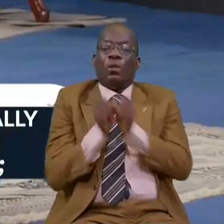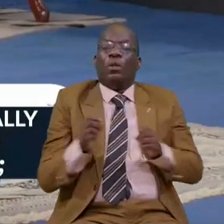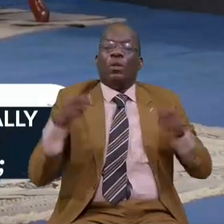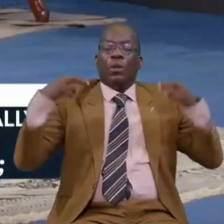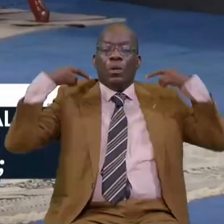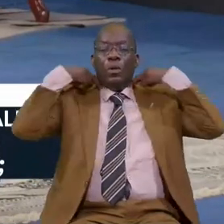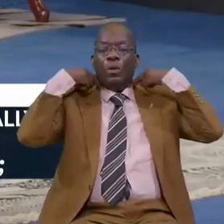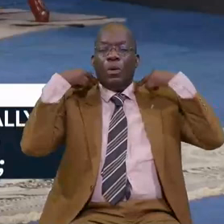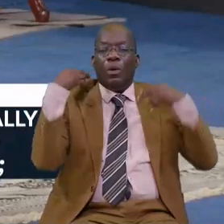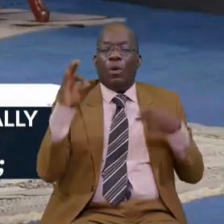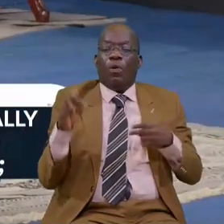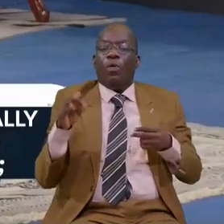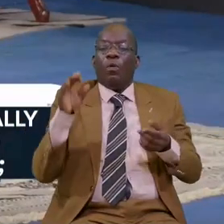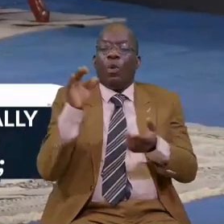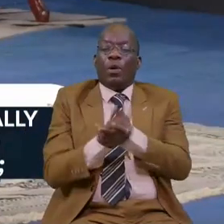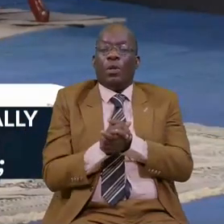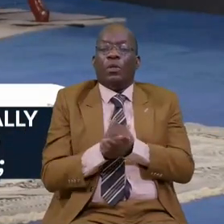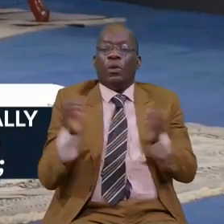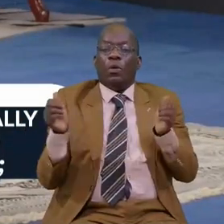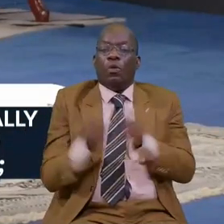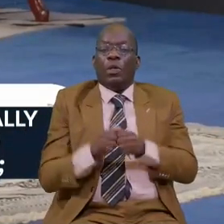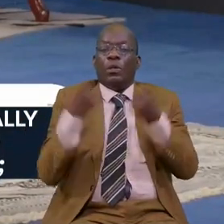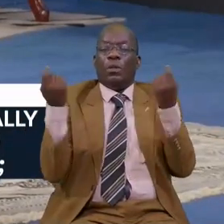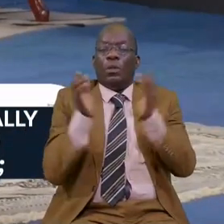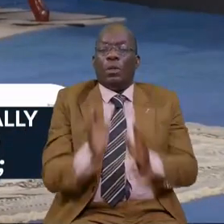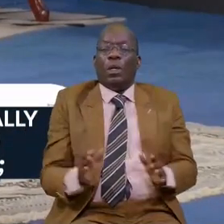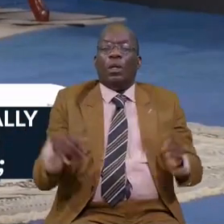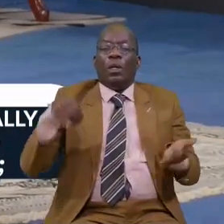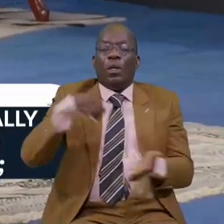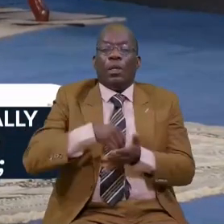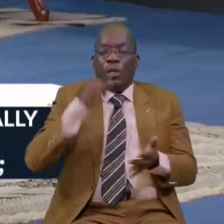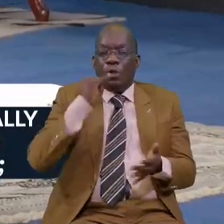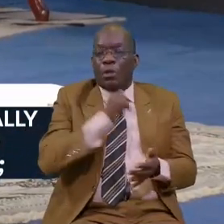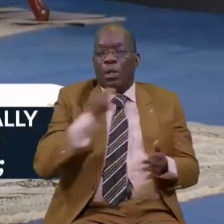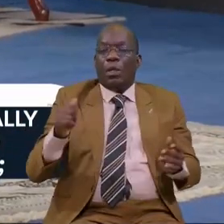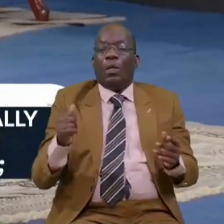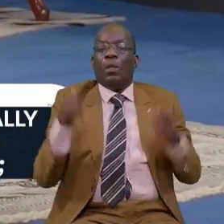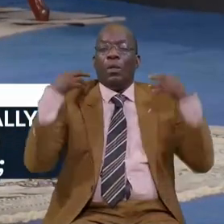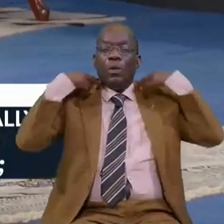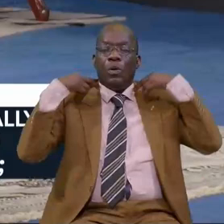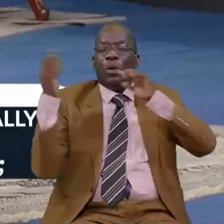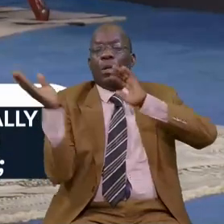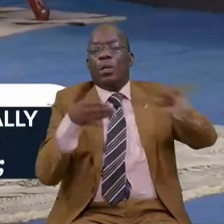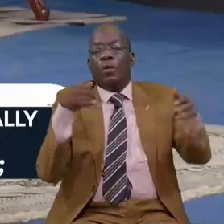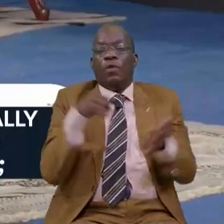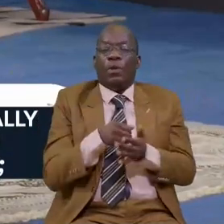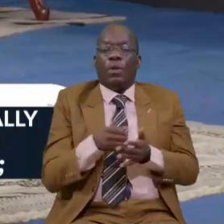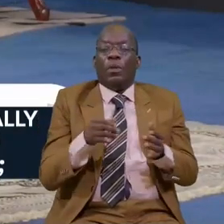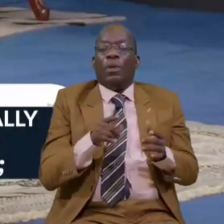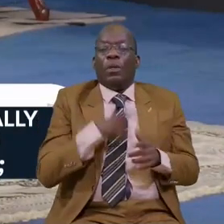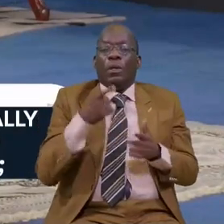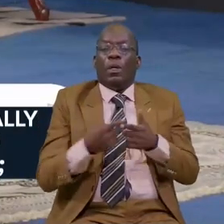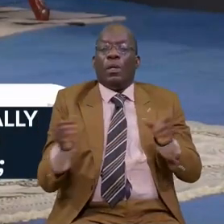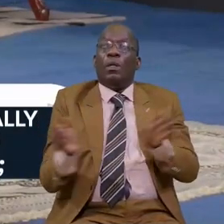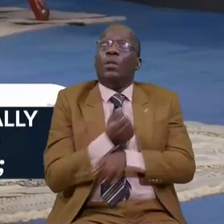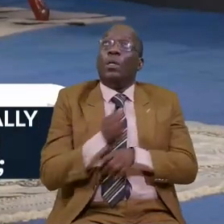de l'esclavage. Le joug des liens. Le joug du mariage avec les incroyants. C'est un